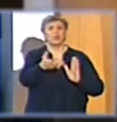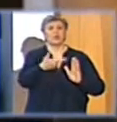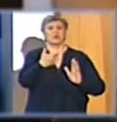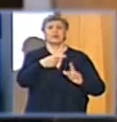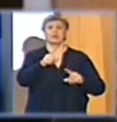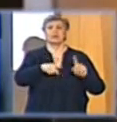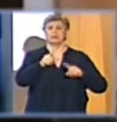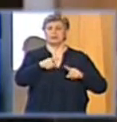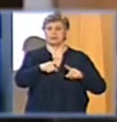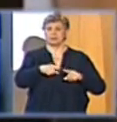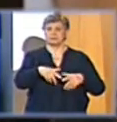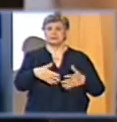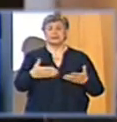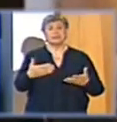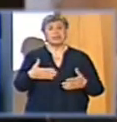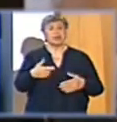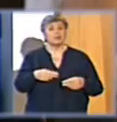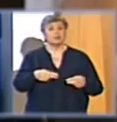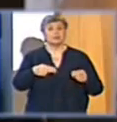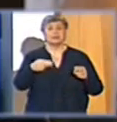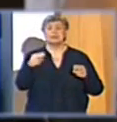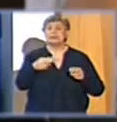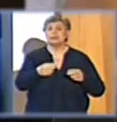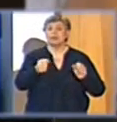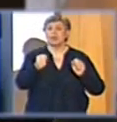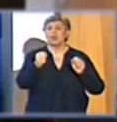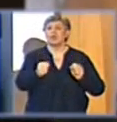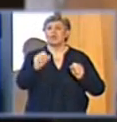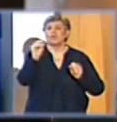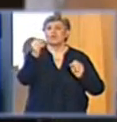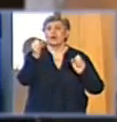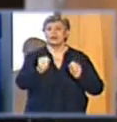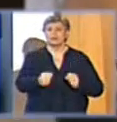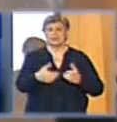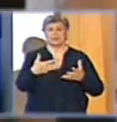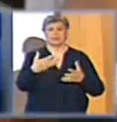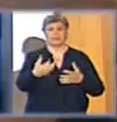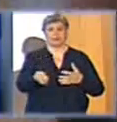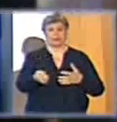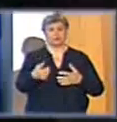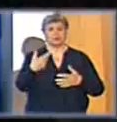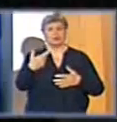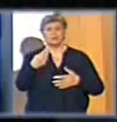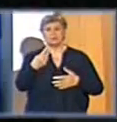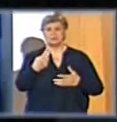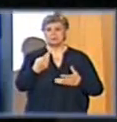εν πάση περιπτώσει, μείωση των εδρών. Να το ερμηνεύσω ότι υπάρχουν διαφορετικές απόψεις μέσα στην κυβέρνηση.